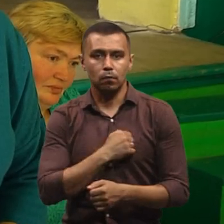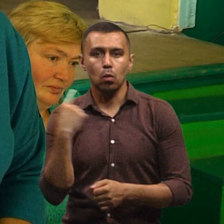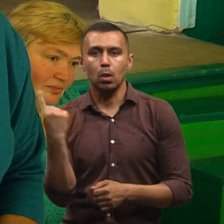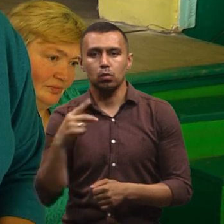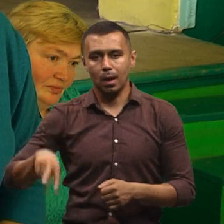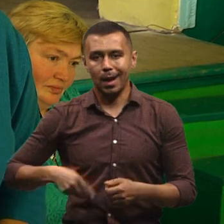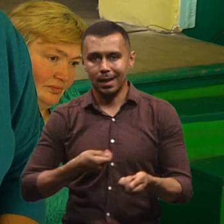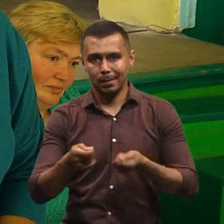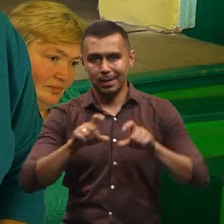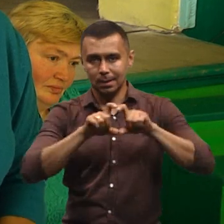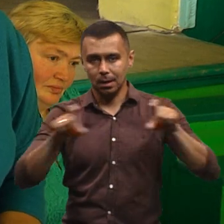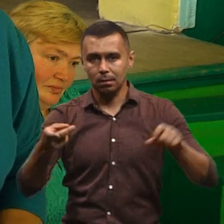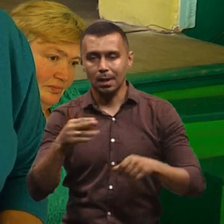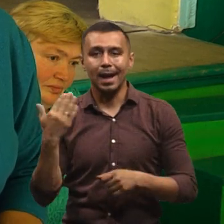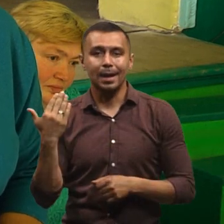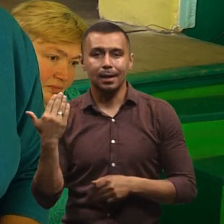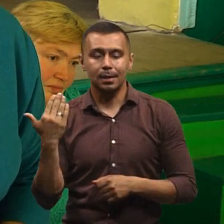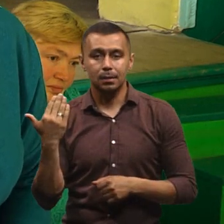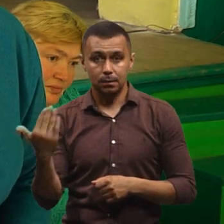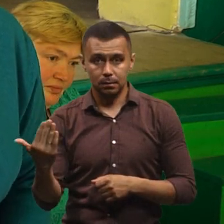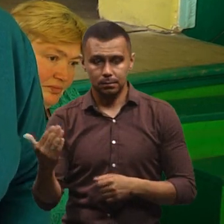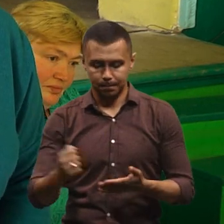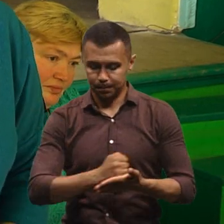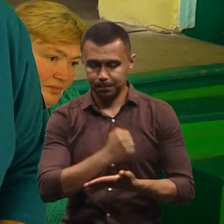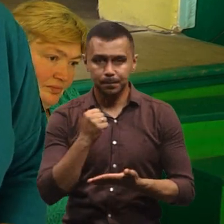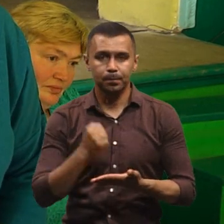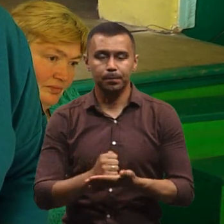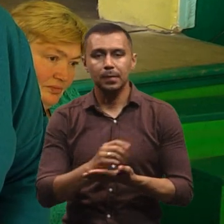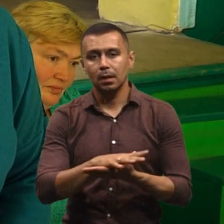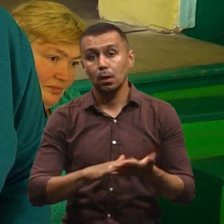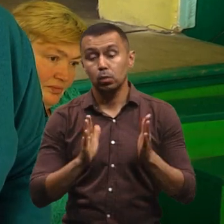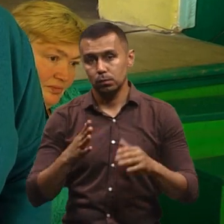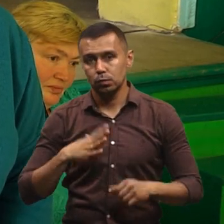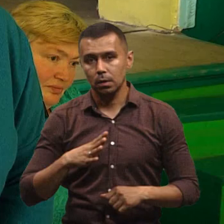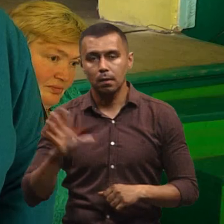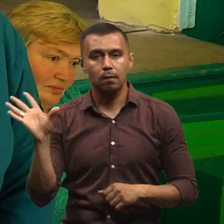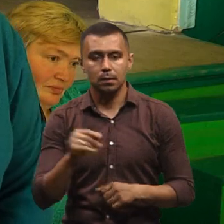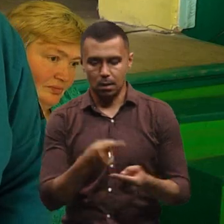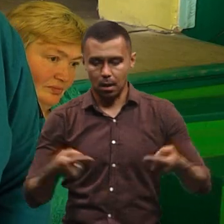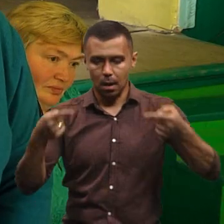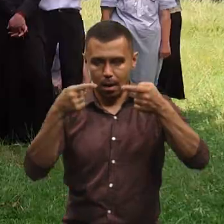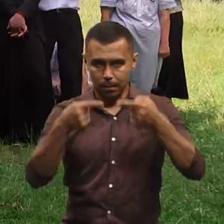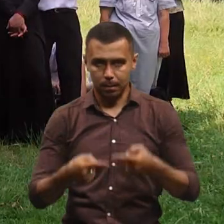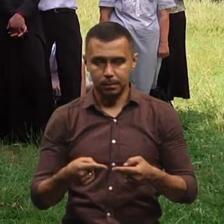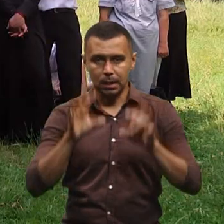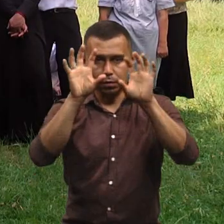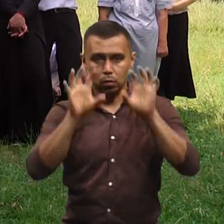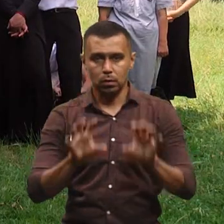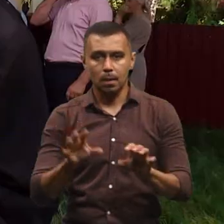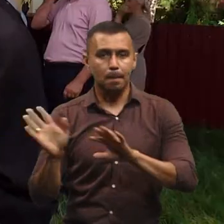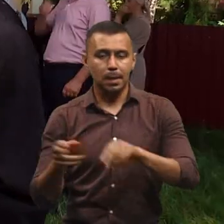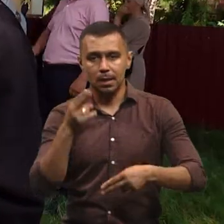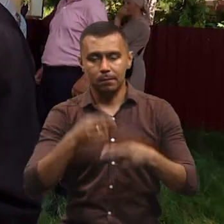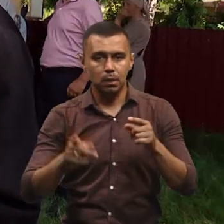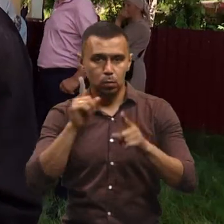збою адміністрацією для їх затвердження Далі будемо чекати всю згідно чинного законодавства після завершення